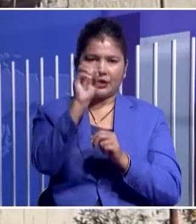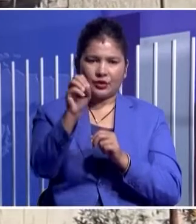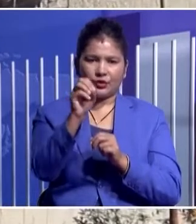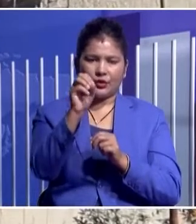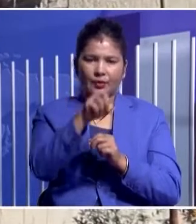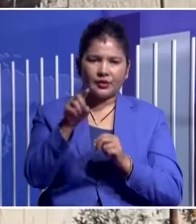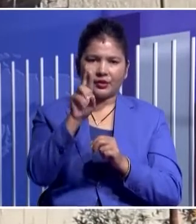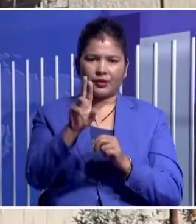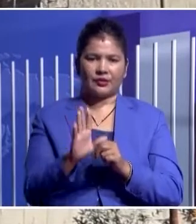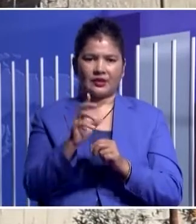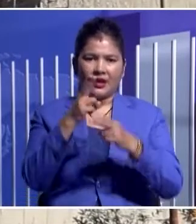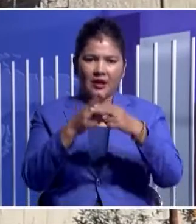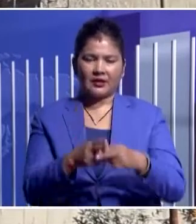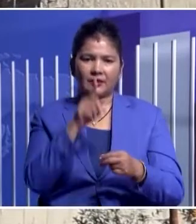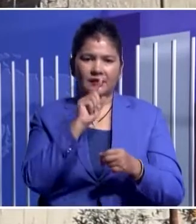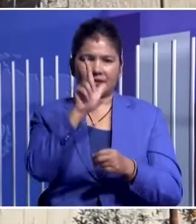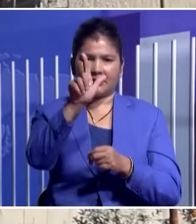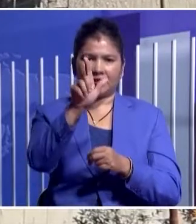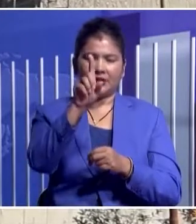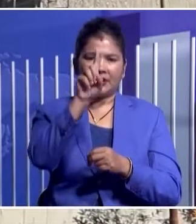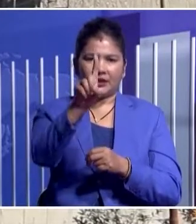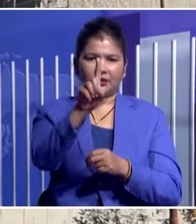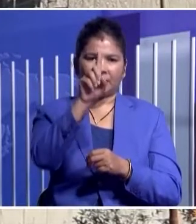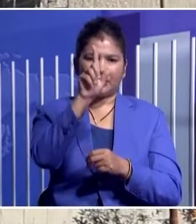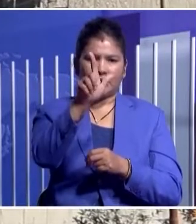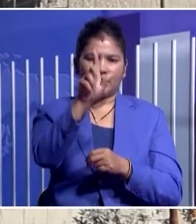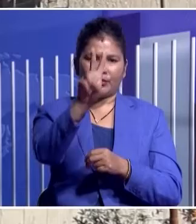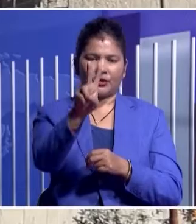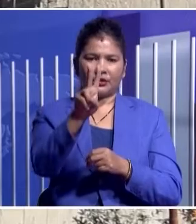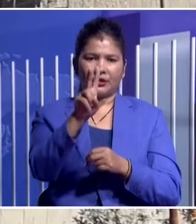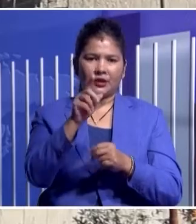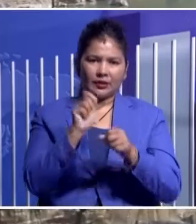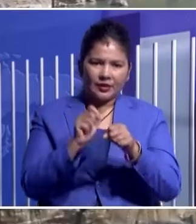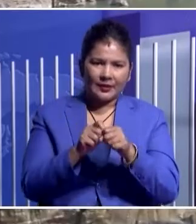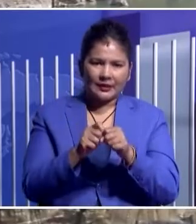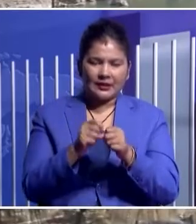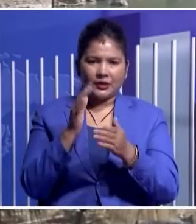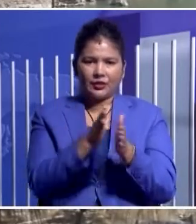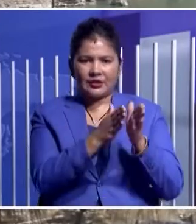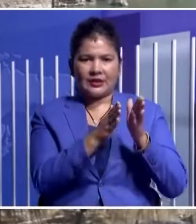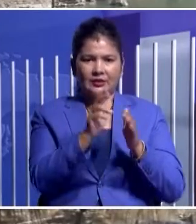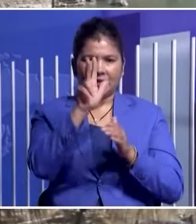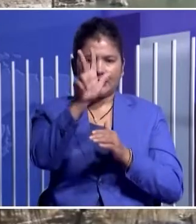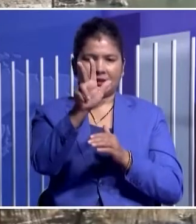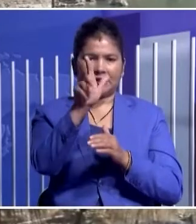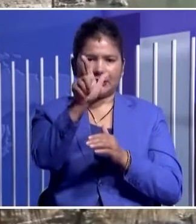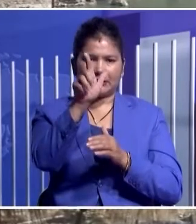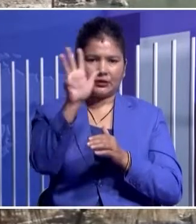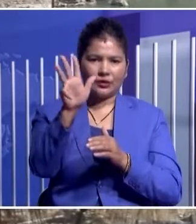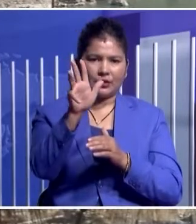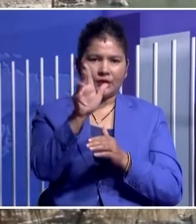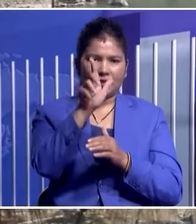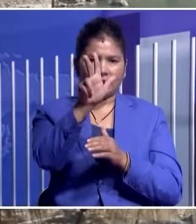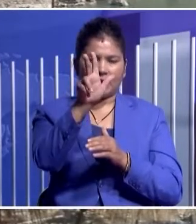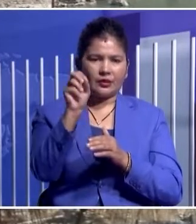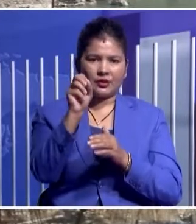रहेको छ। आर्थिक वर्ष 2071-72 सालबाट निर्माण कार्य आरम्भ भएको आयोजनाको आर्थिक वर्ष 79-80 सम्पन्न गर्ने लक्ष्य